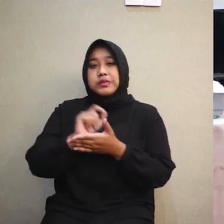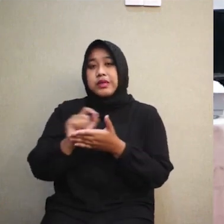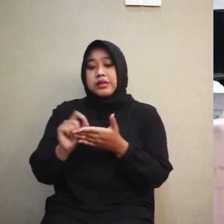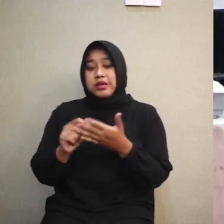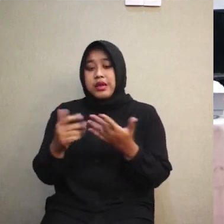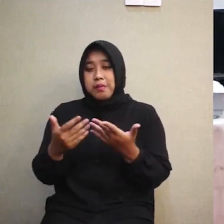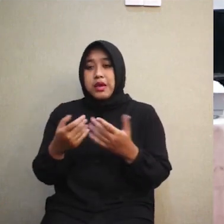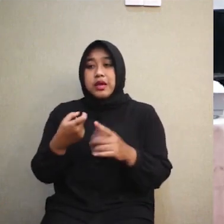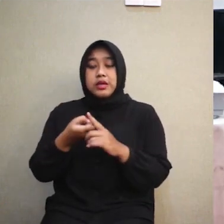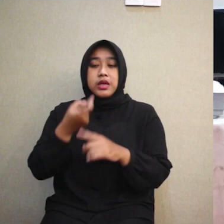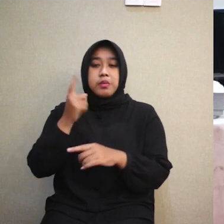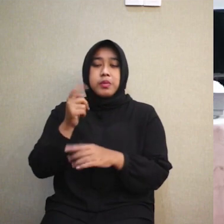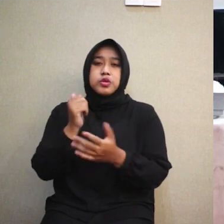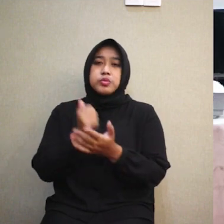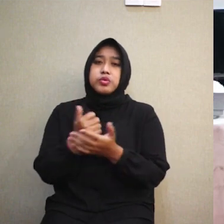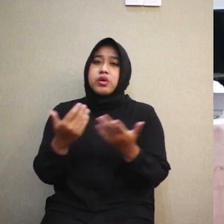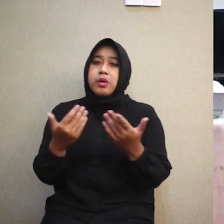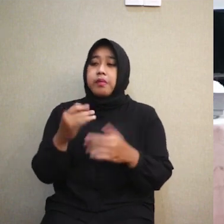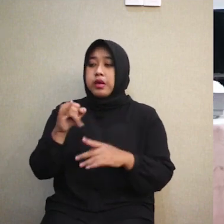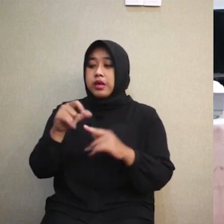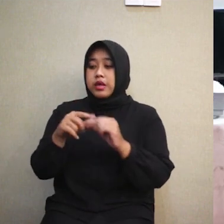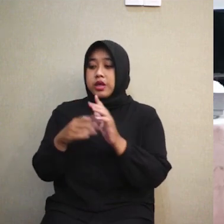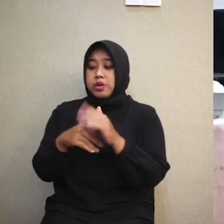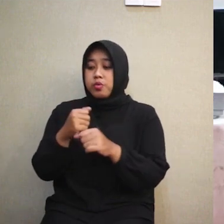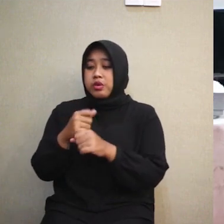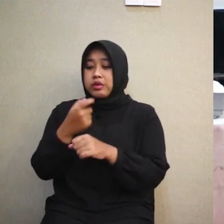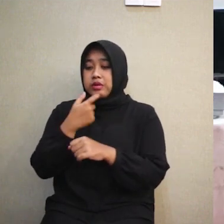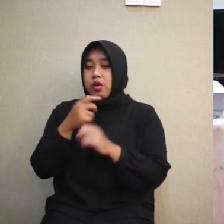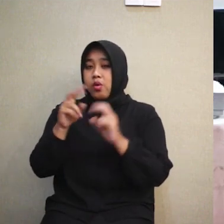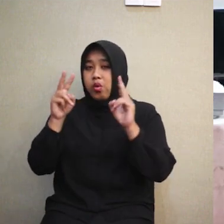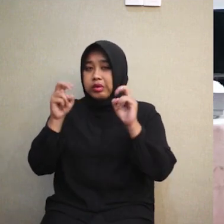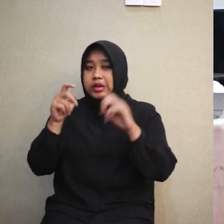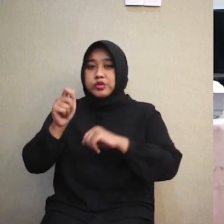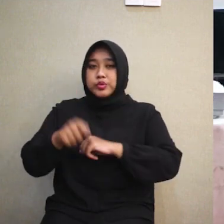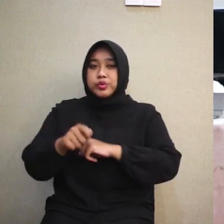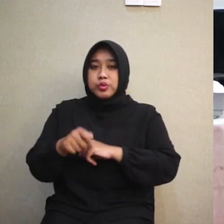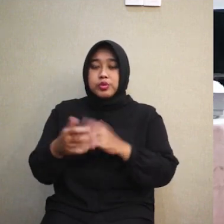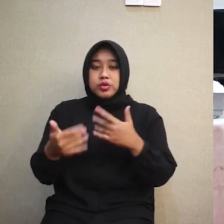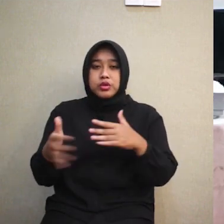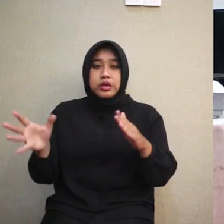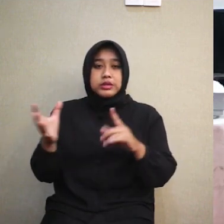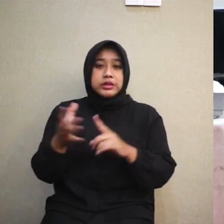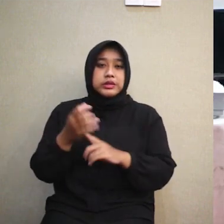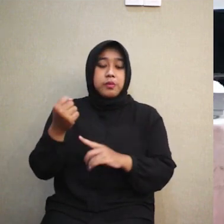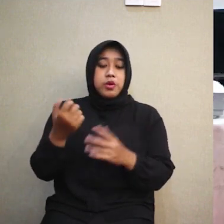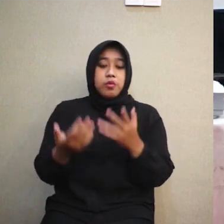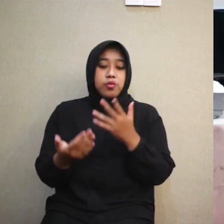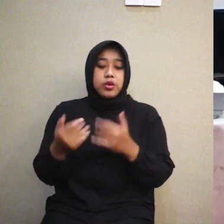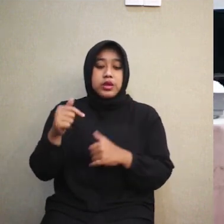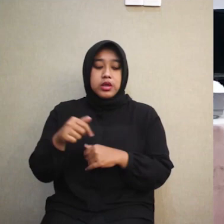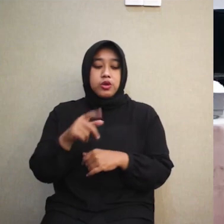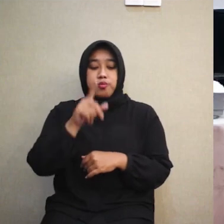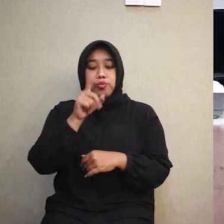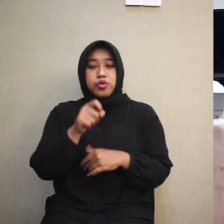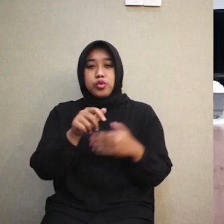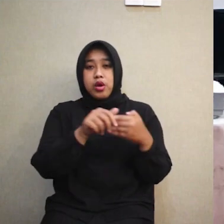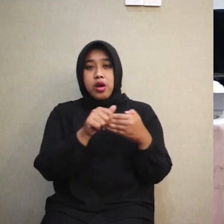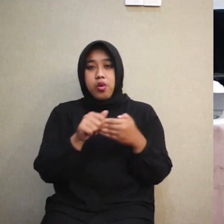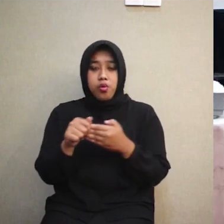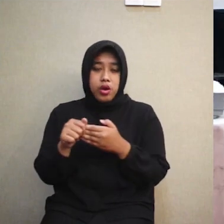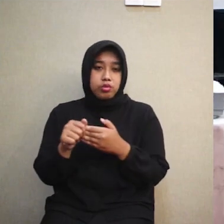dari pemerintah itu apa sih by Bung di dalam konteks hukum ya yang sudah dicap dan mungkin ini kita perlu ke awal